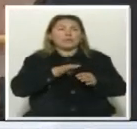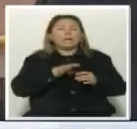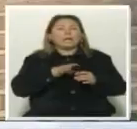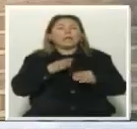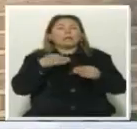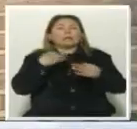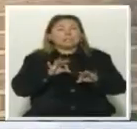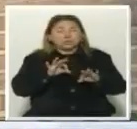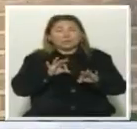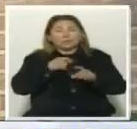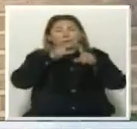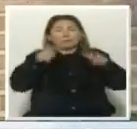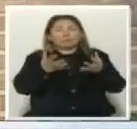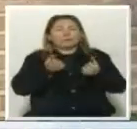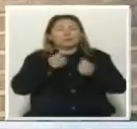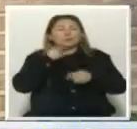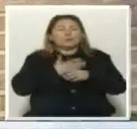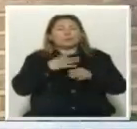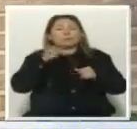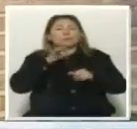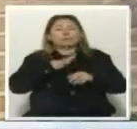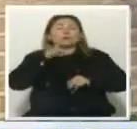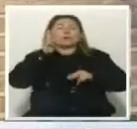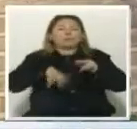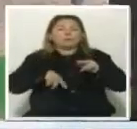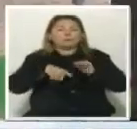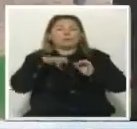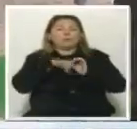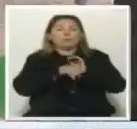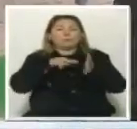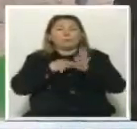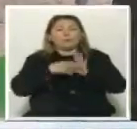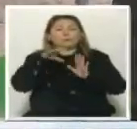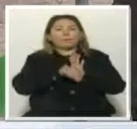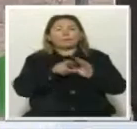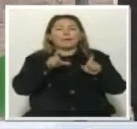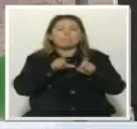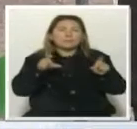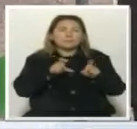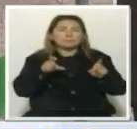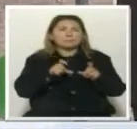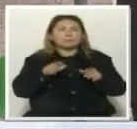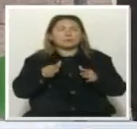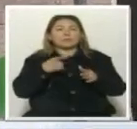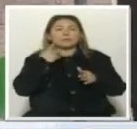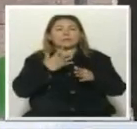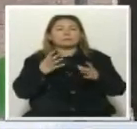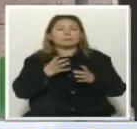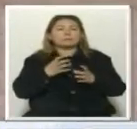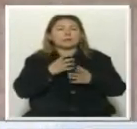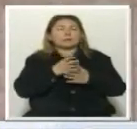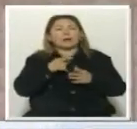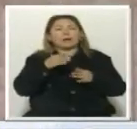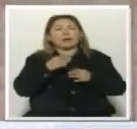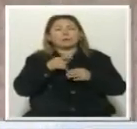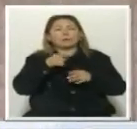Газ құбырының ішкі құрылысы жыл соңына дейін аяқталады деп жоспарланғанын айтты. Ал мектеп пен жол салу жобасы жасақталып жатыр. Қаражат